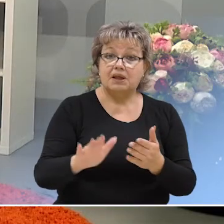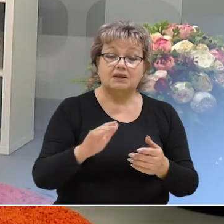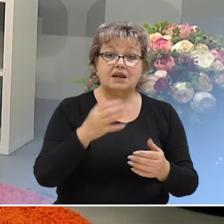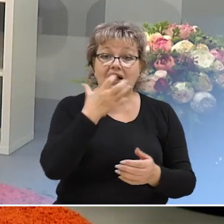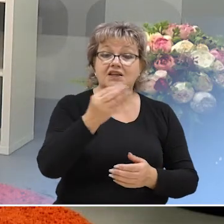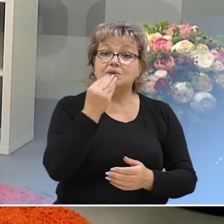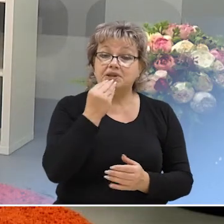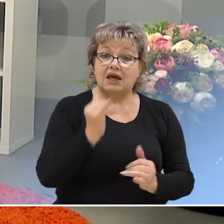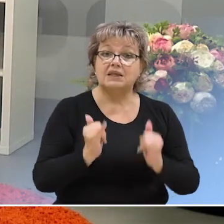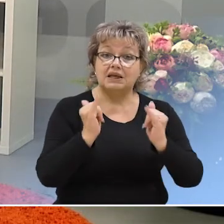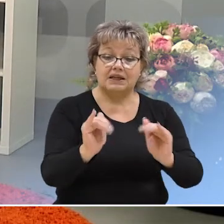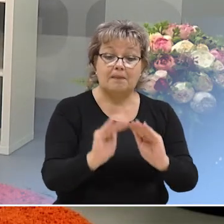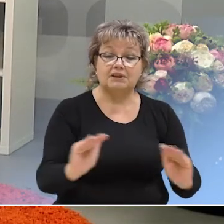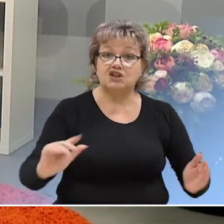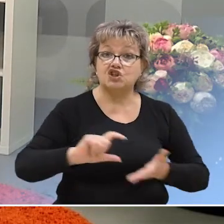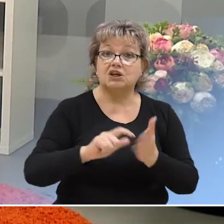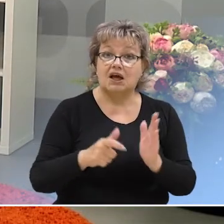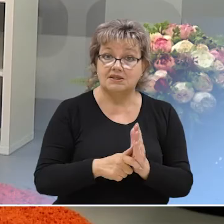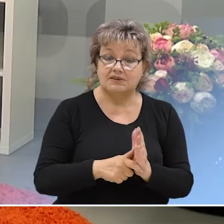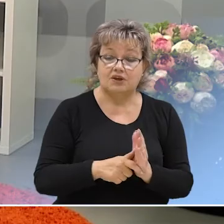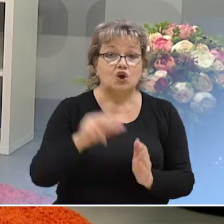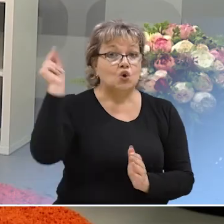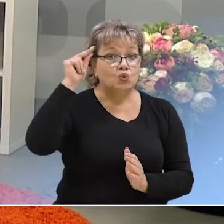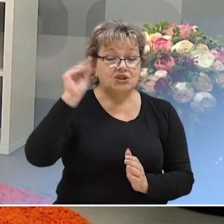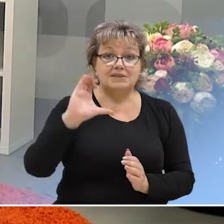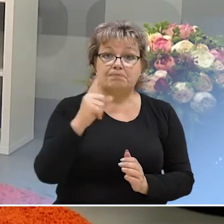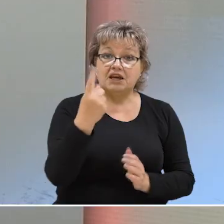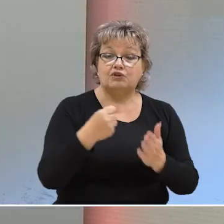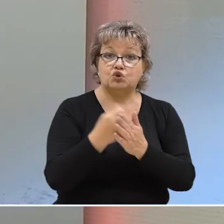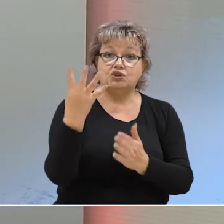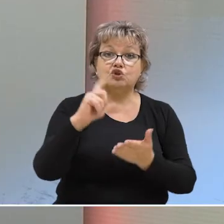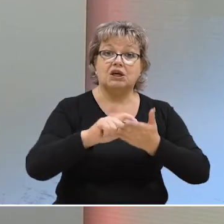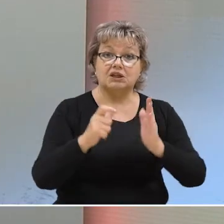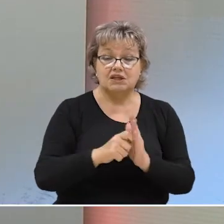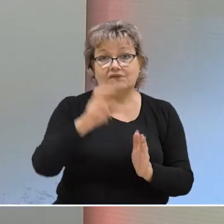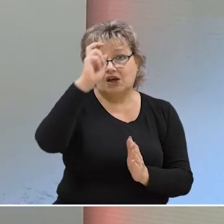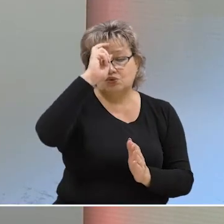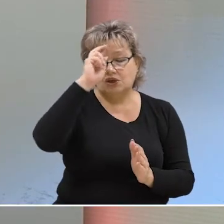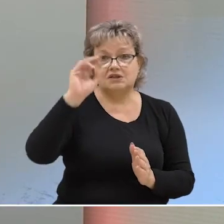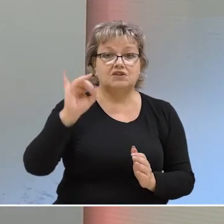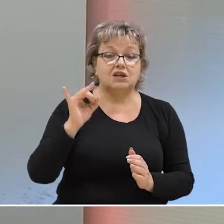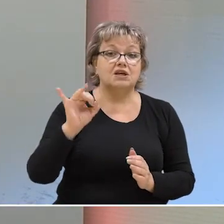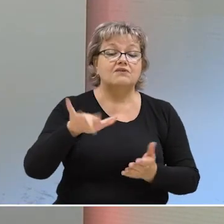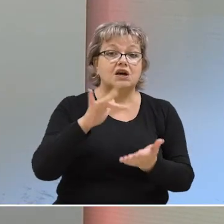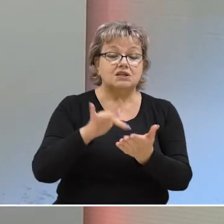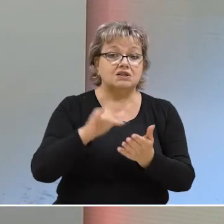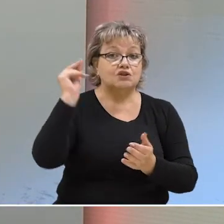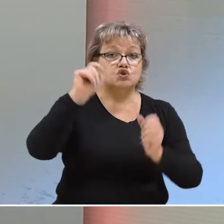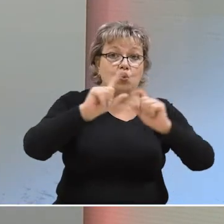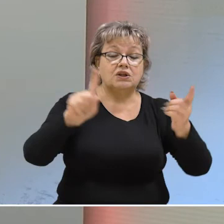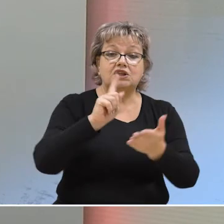Итак, бесплатное горячее питание для младших классов. Учащиеся с 1 по 4 класса в государственных